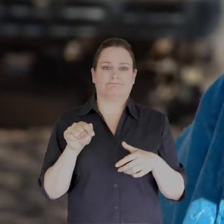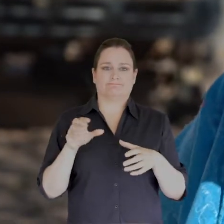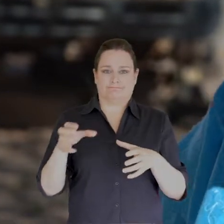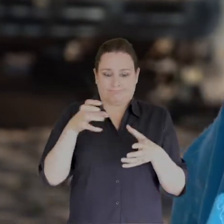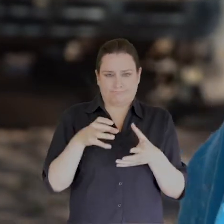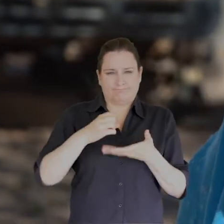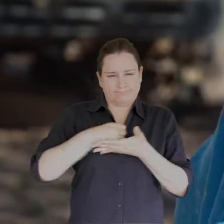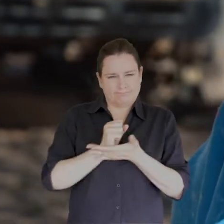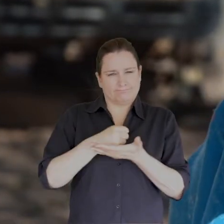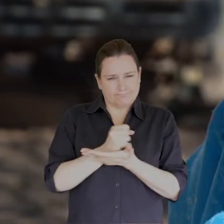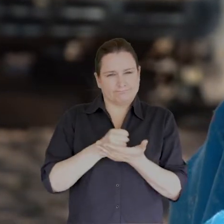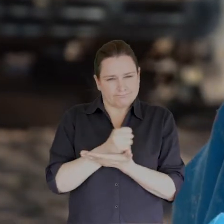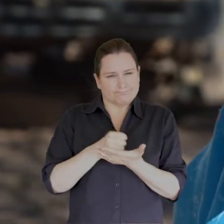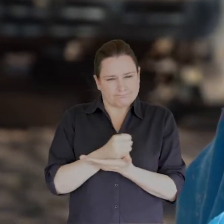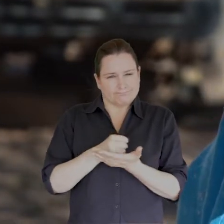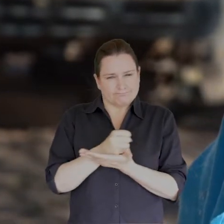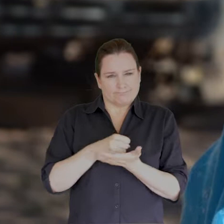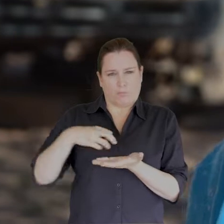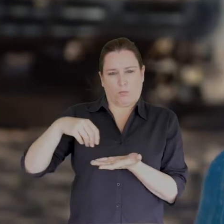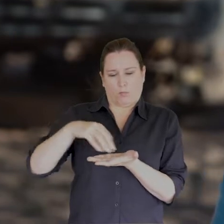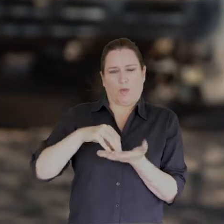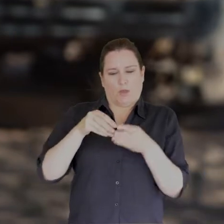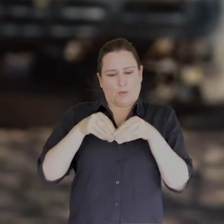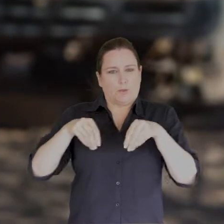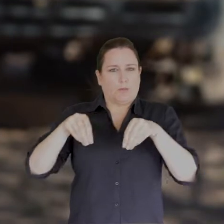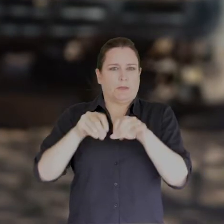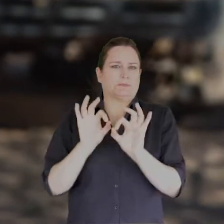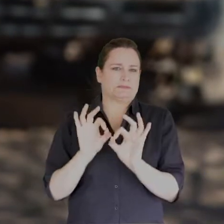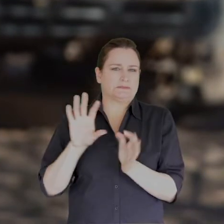netvet wordt hij hasipoeier